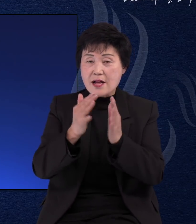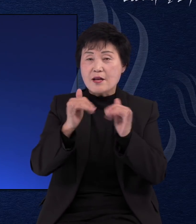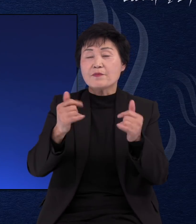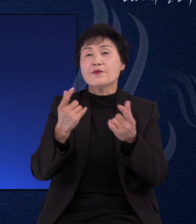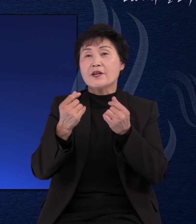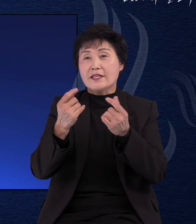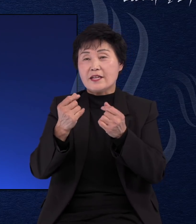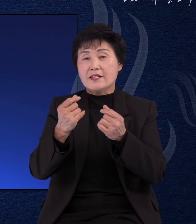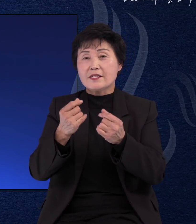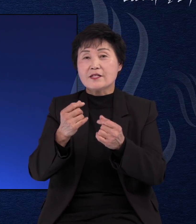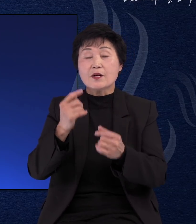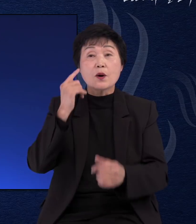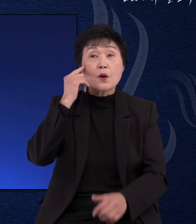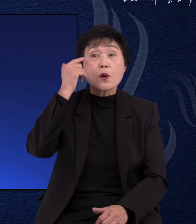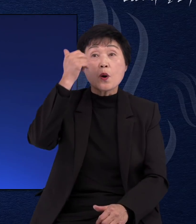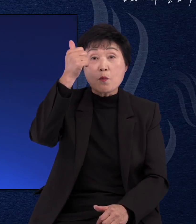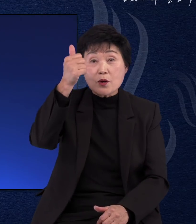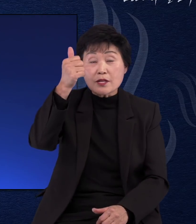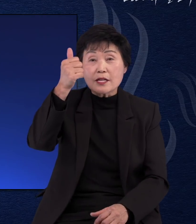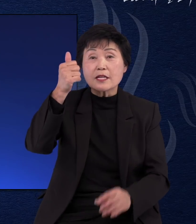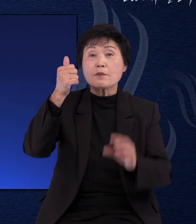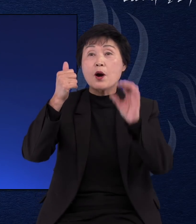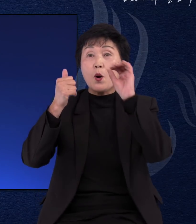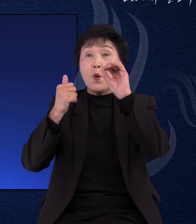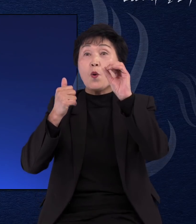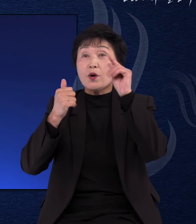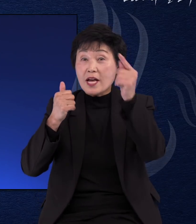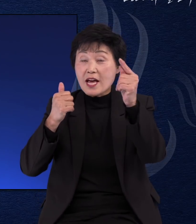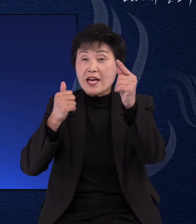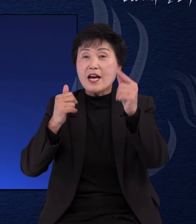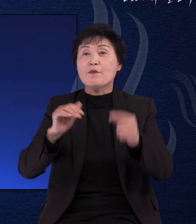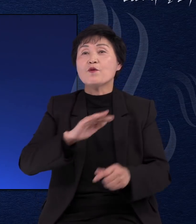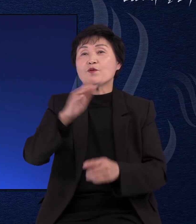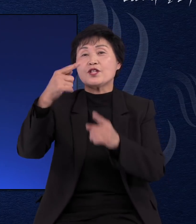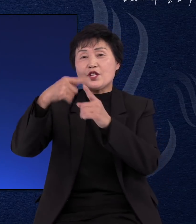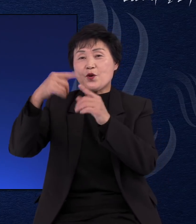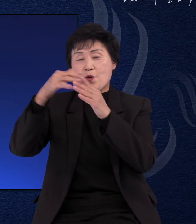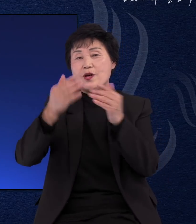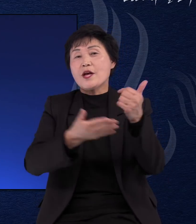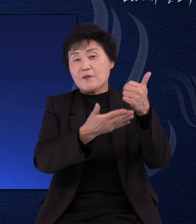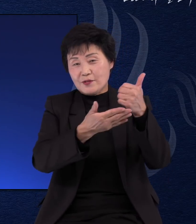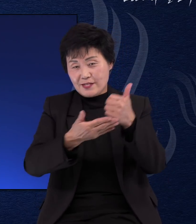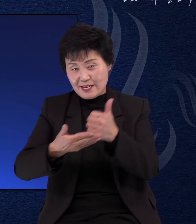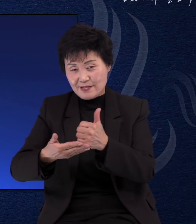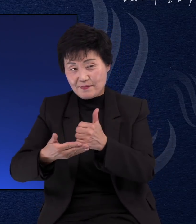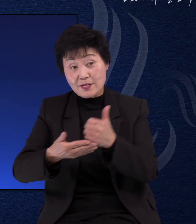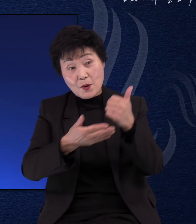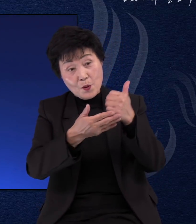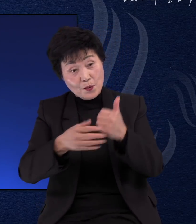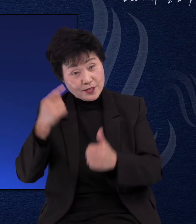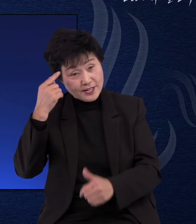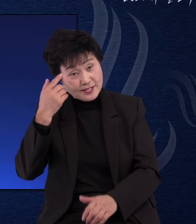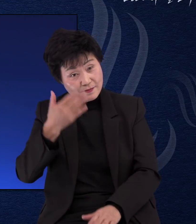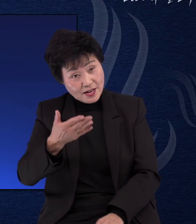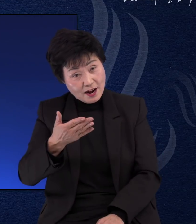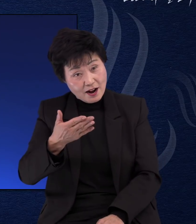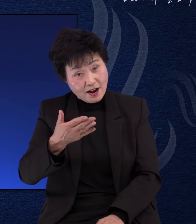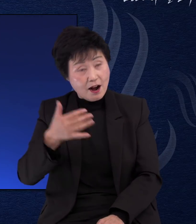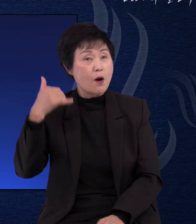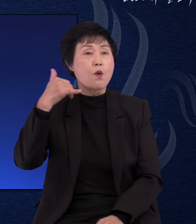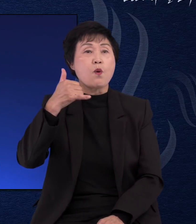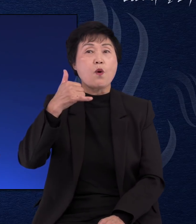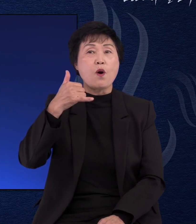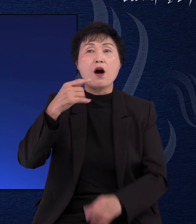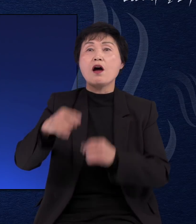모았으니 목사님만 오케이 하시면 저희 모시겠습니다. 목사님 오시겠습니까? 라는 전화가 1년